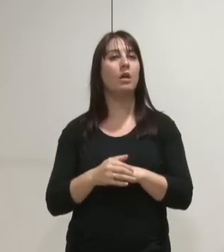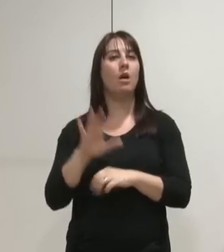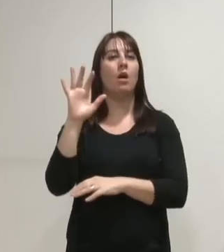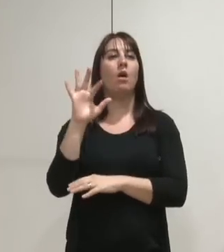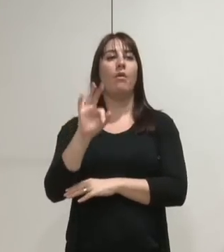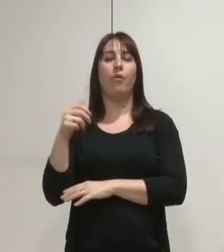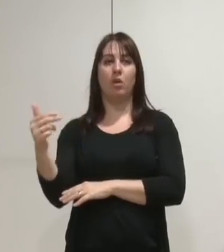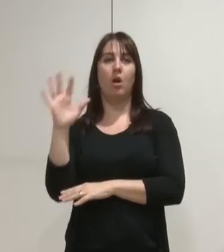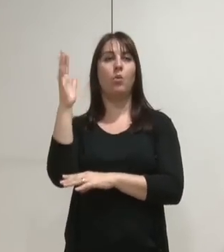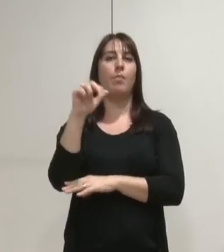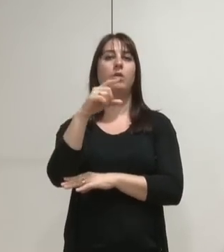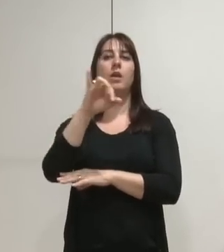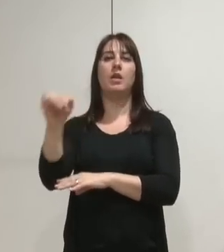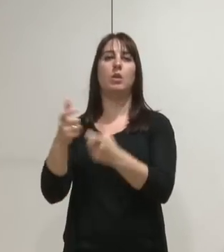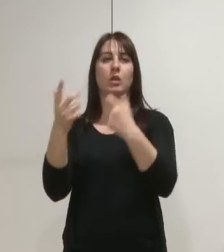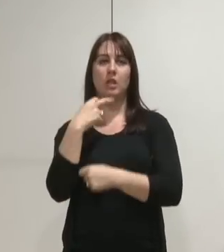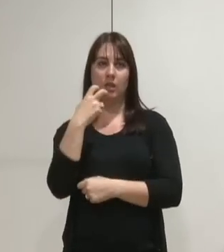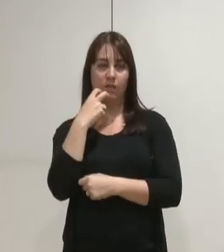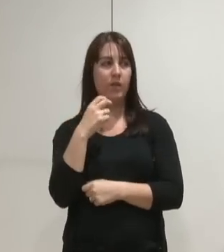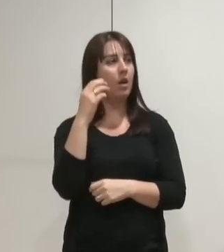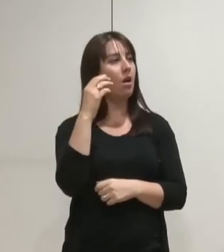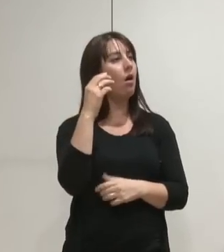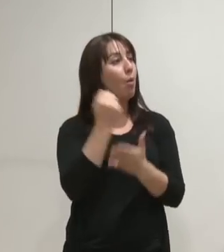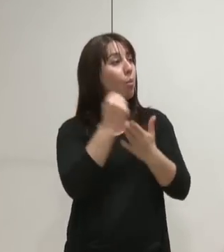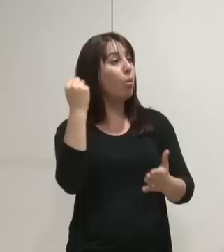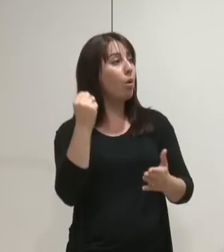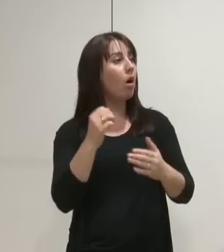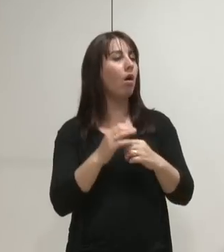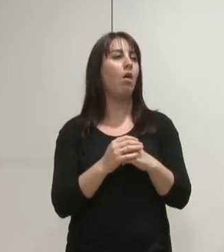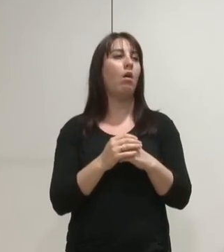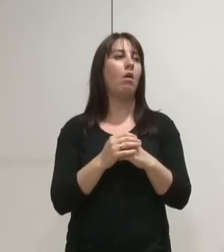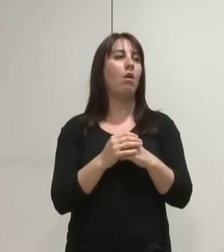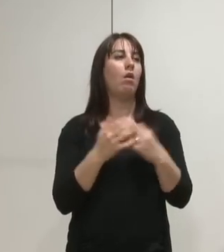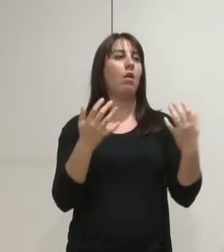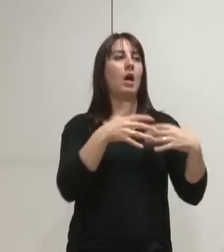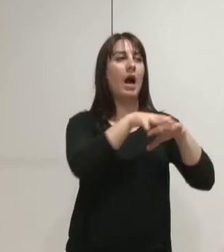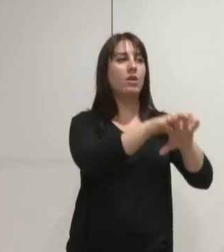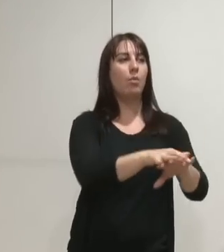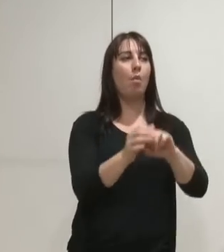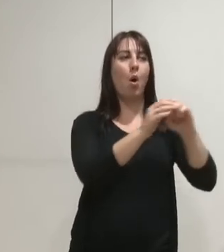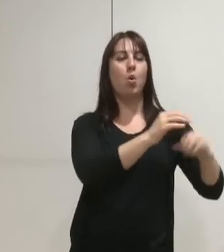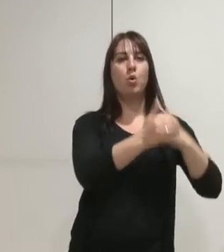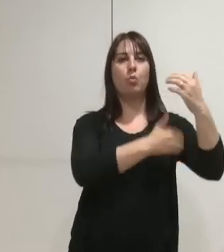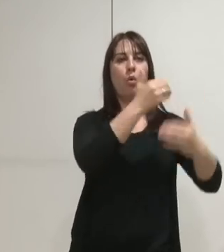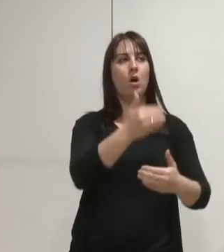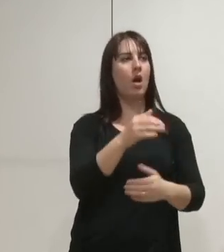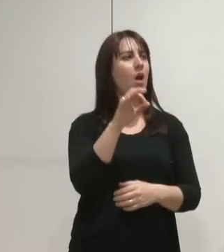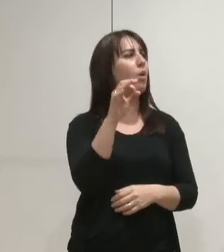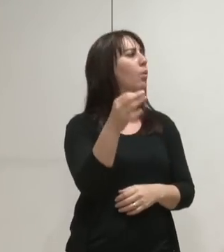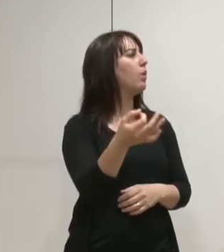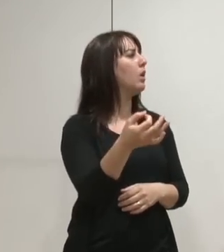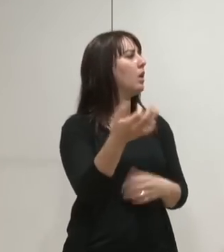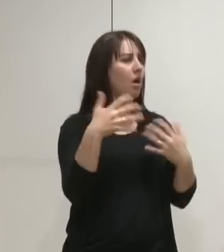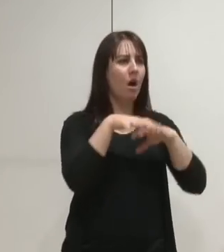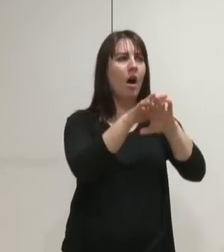Front national UMPI udi société civile qui est pour rassemblement de gauche et de progrès oui